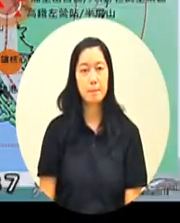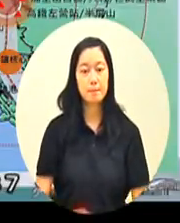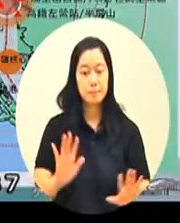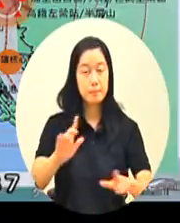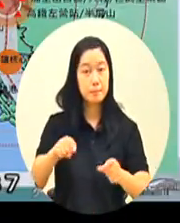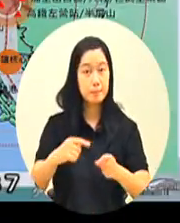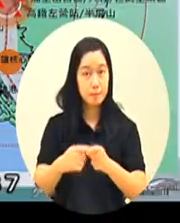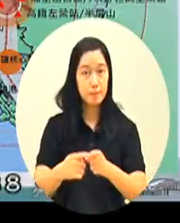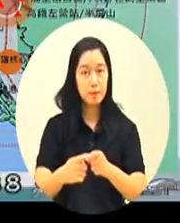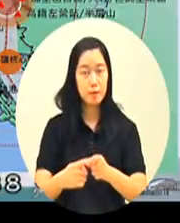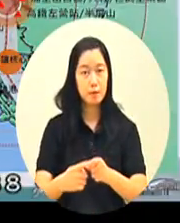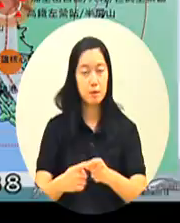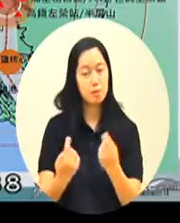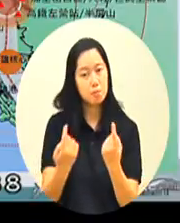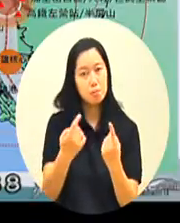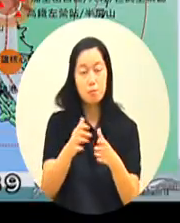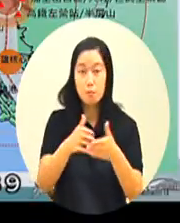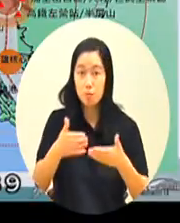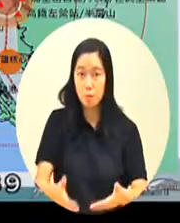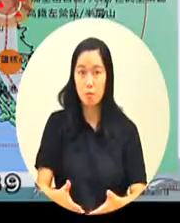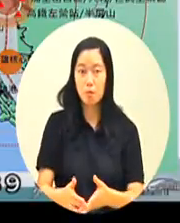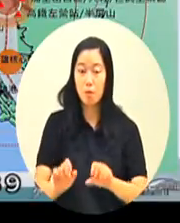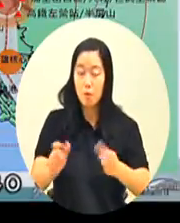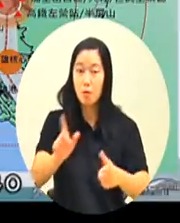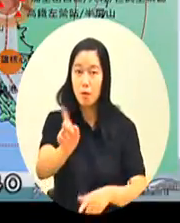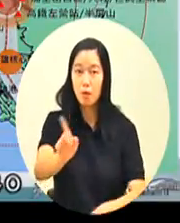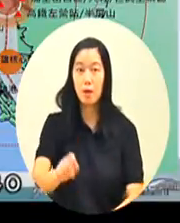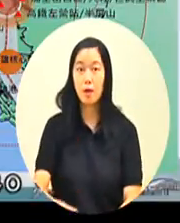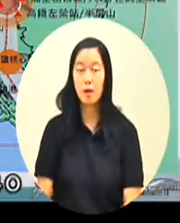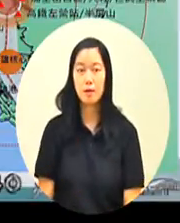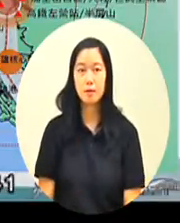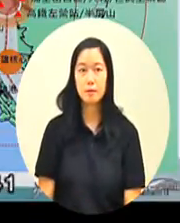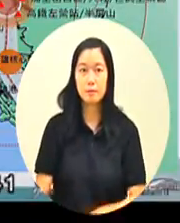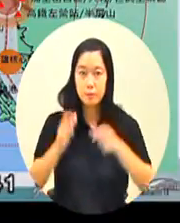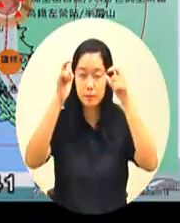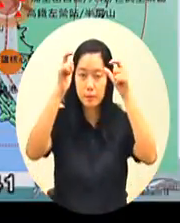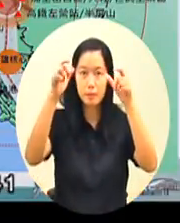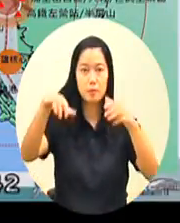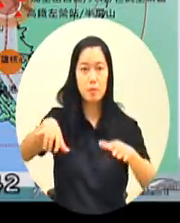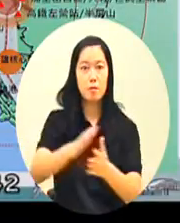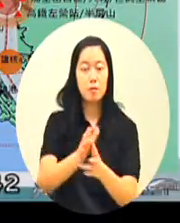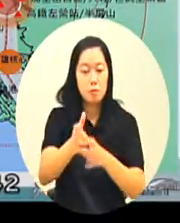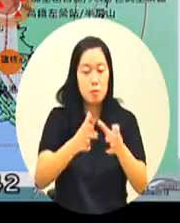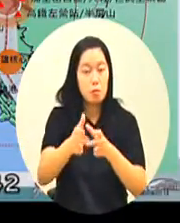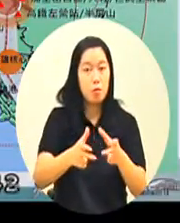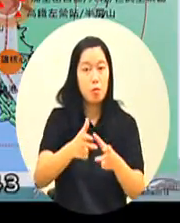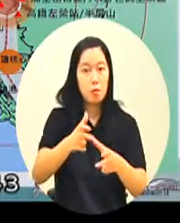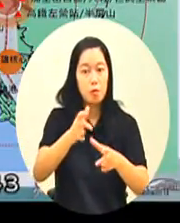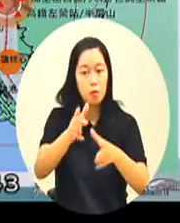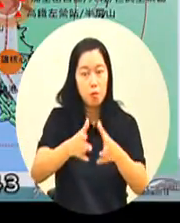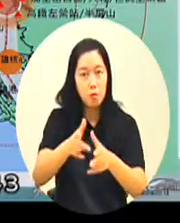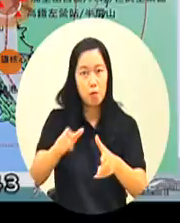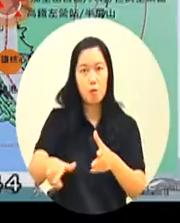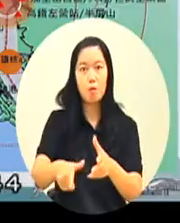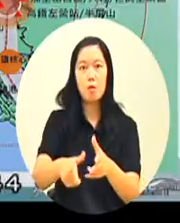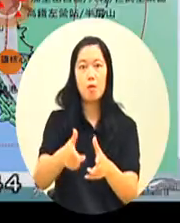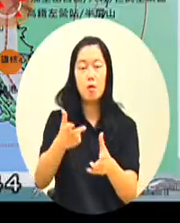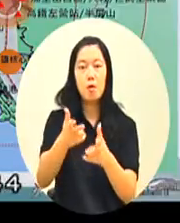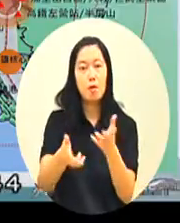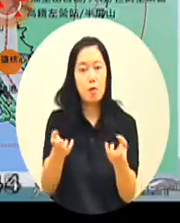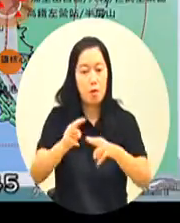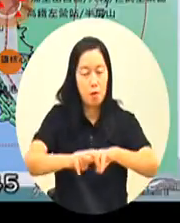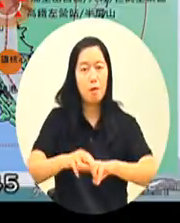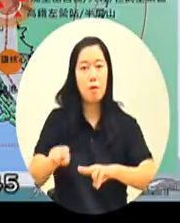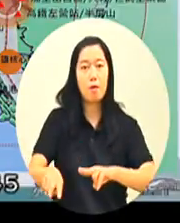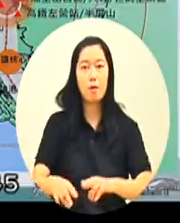度比较重要的不一样就是我们的高雄炼油厂已经正式停产，那也腾出